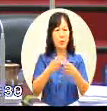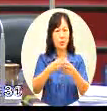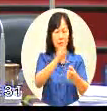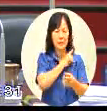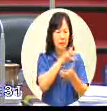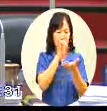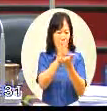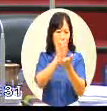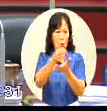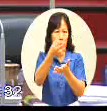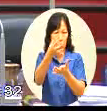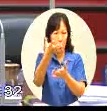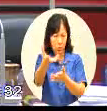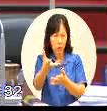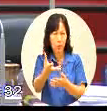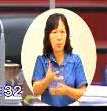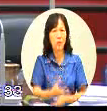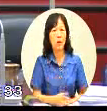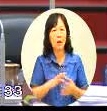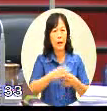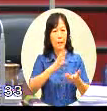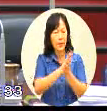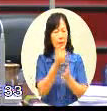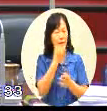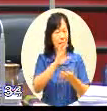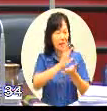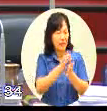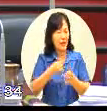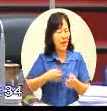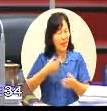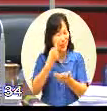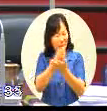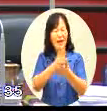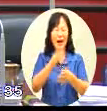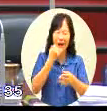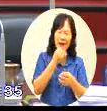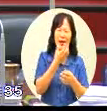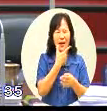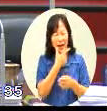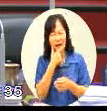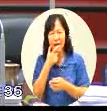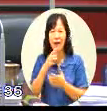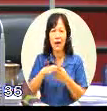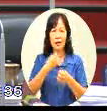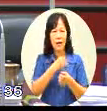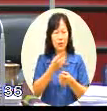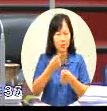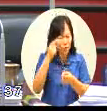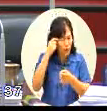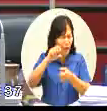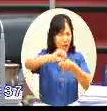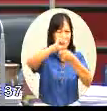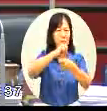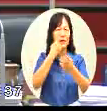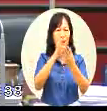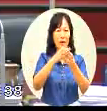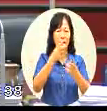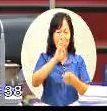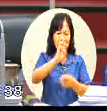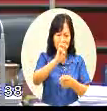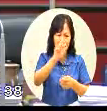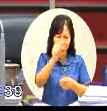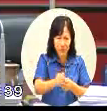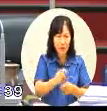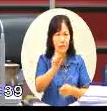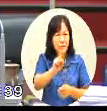算，你现在是当大白脸的，自己删预算可以多增加30亿的，你不说你们要砍掉，你知道砍这